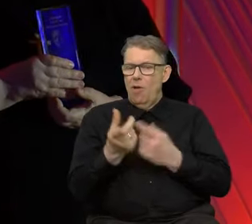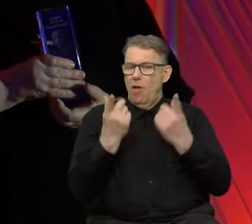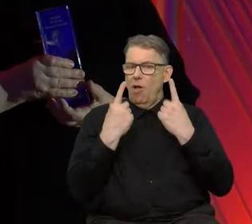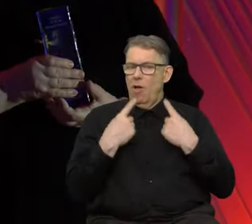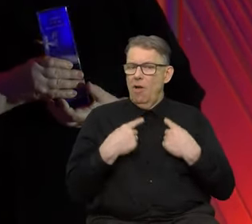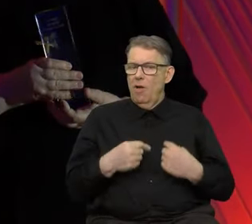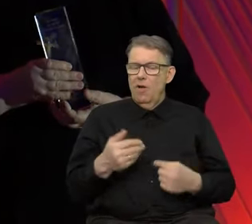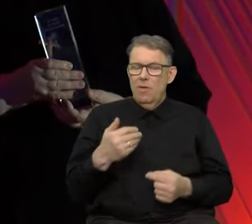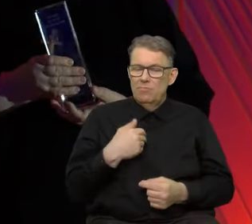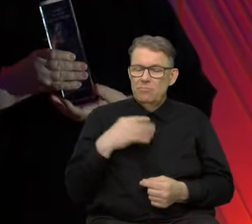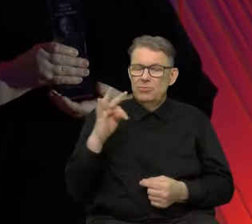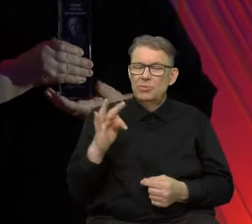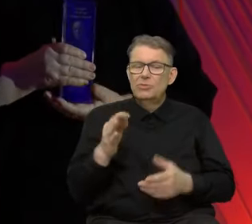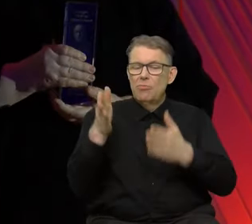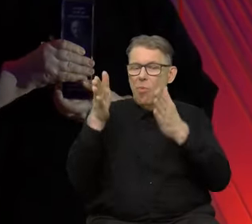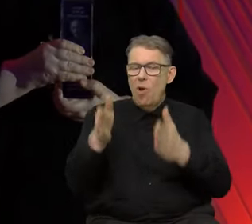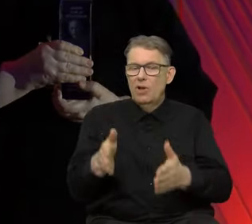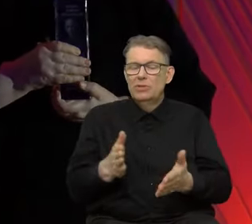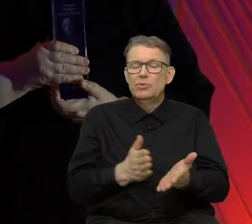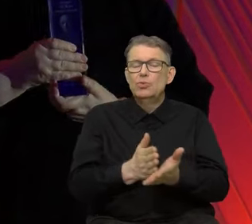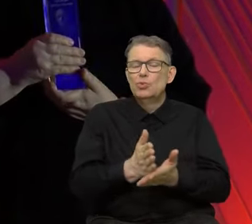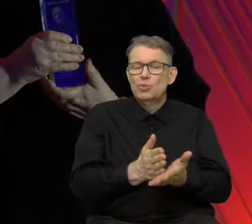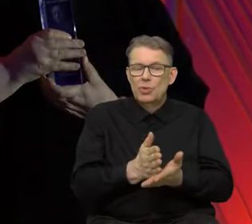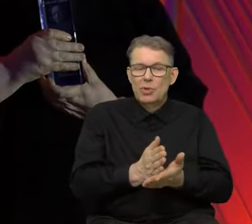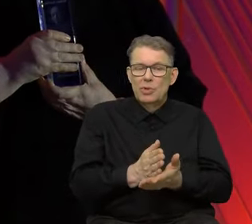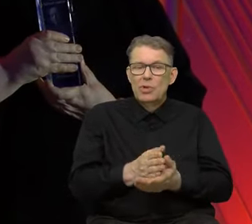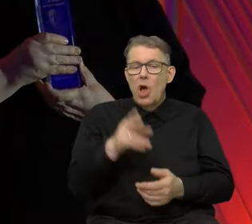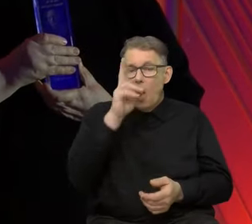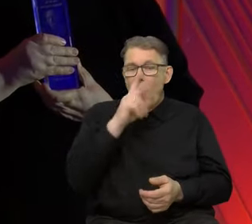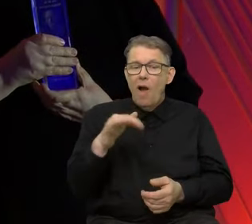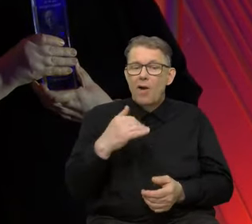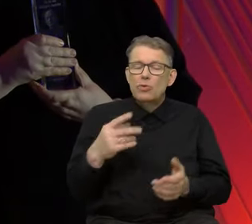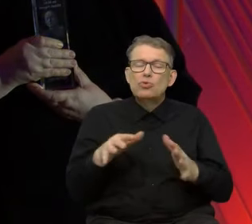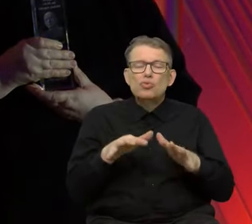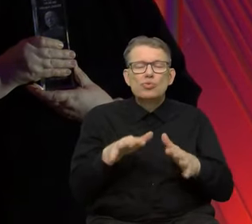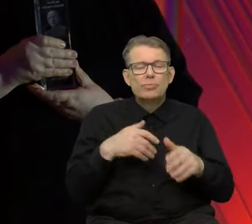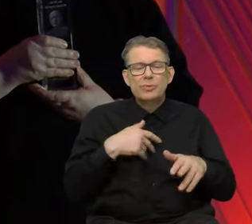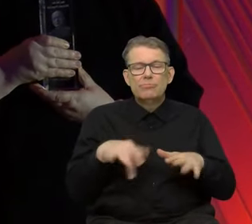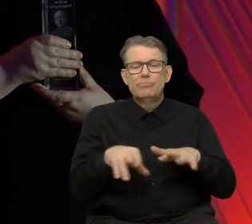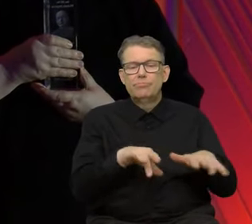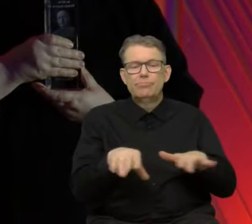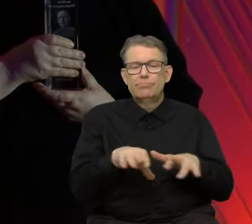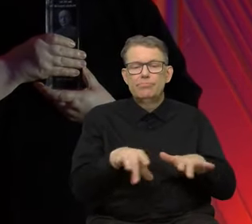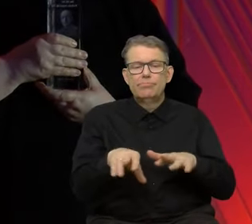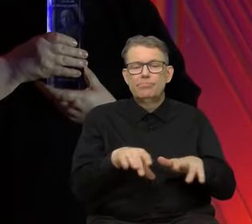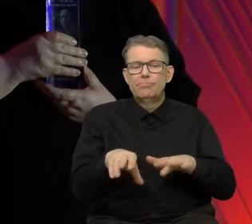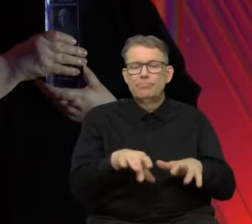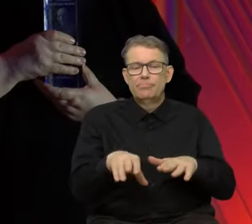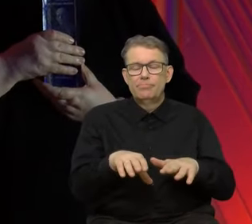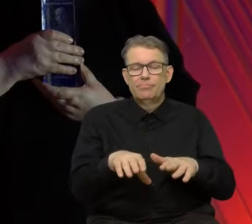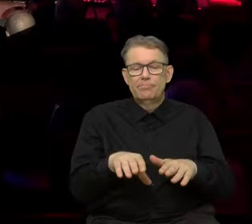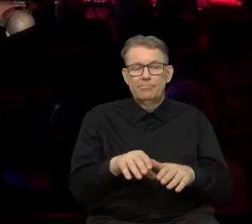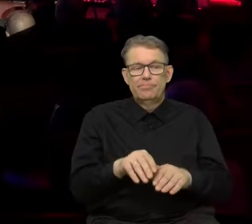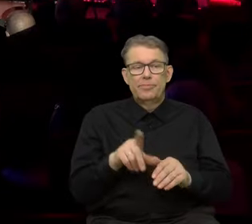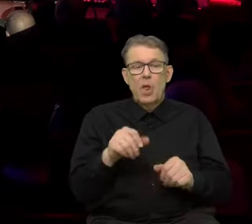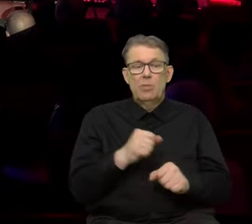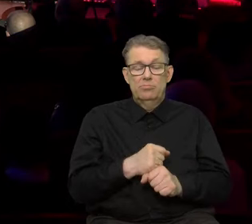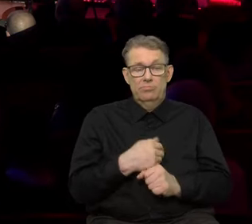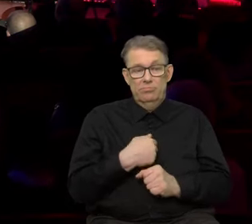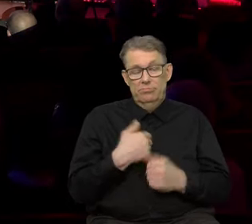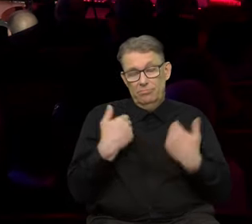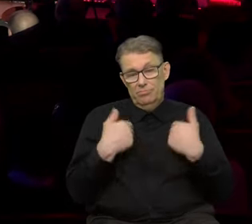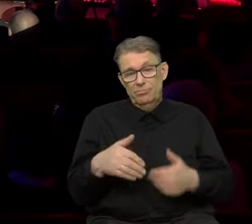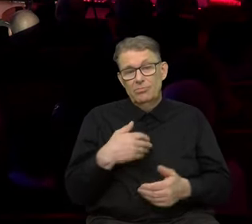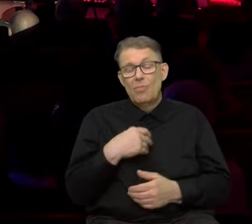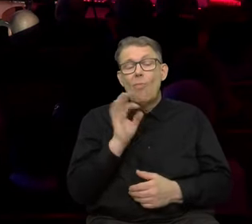jego posłudze, to ojciec bardzo dużo pisał na maszynie. I ja jako młoda siostra